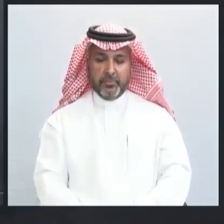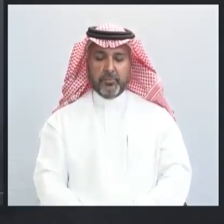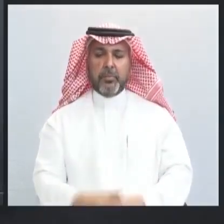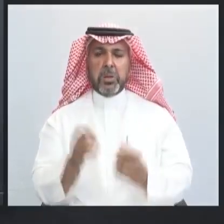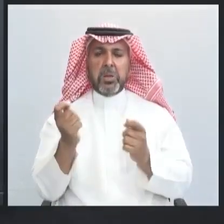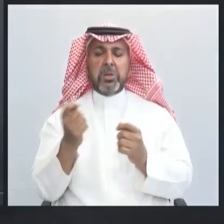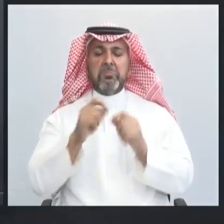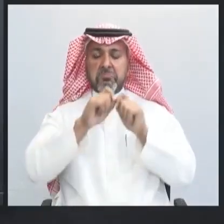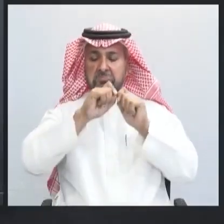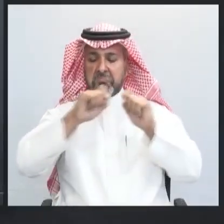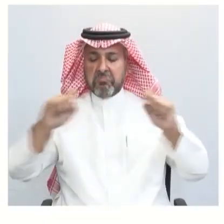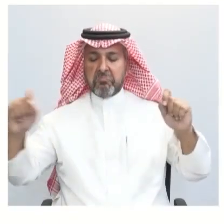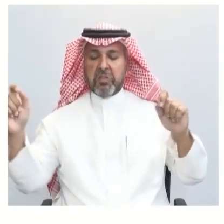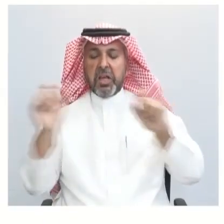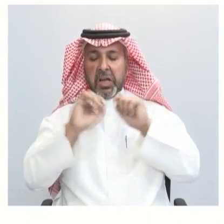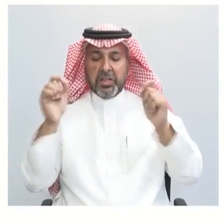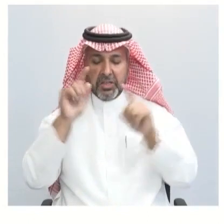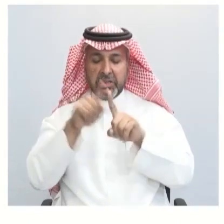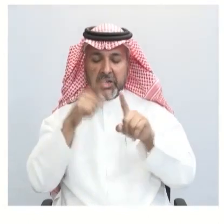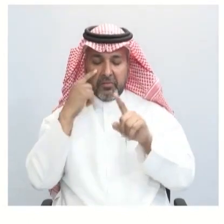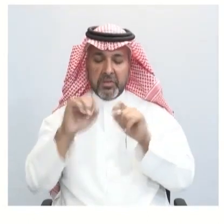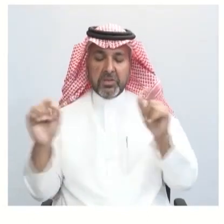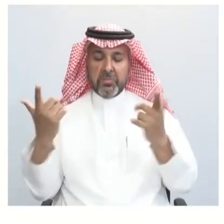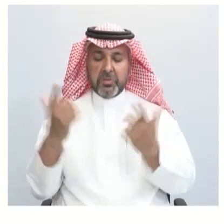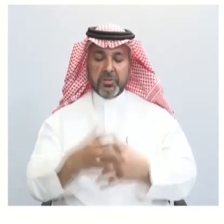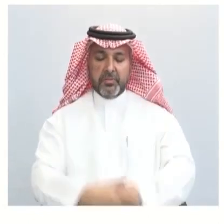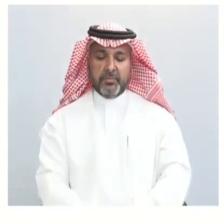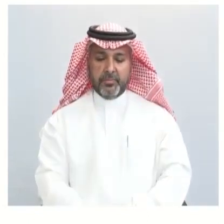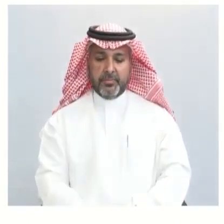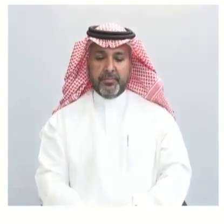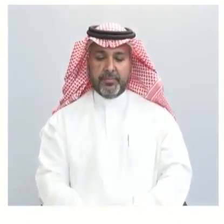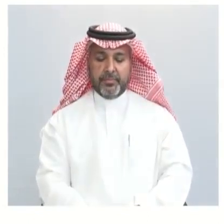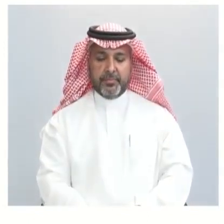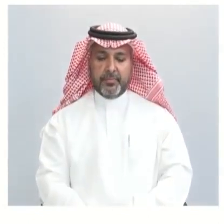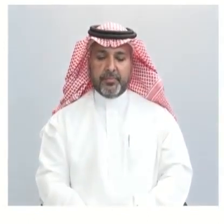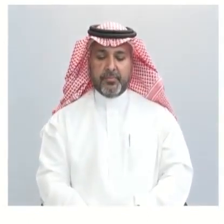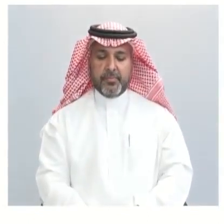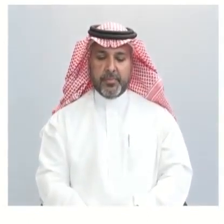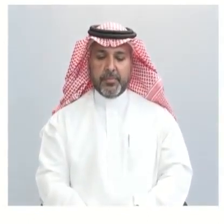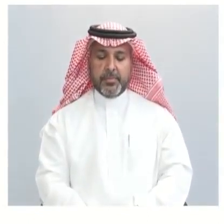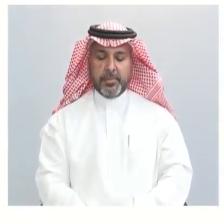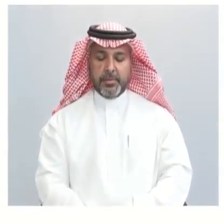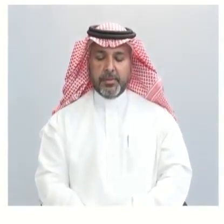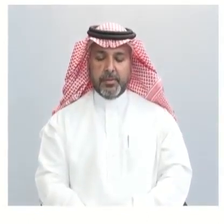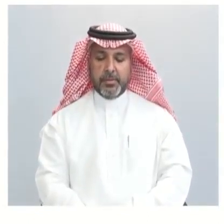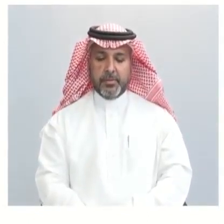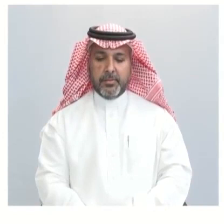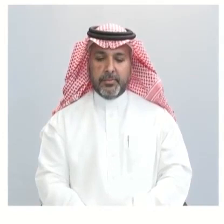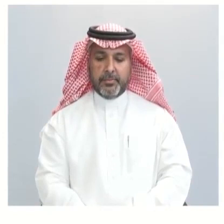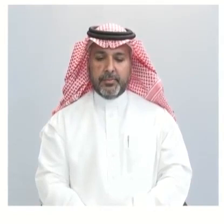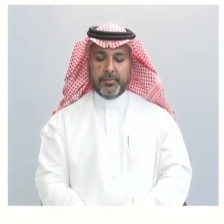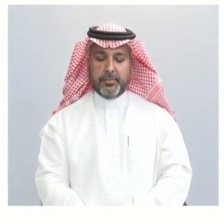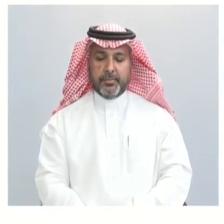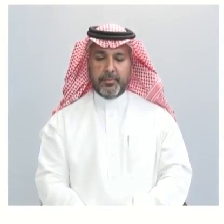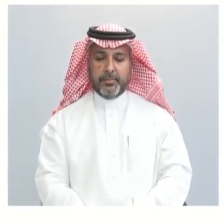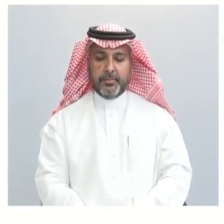ممتد مثلا بهذا الشكل ما يظهر لي اللي هو الجزء الثاني من الداله لذلك دائما هنا في الشرط لما